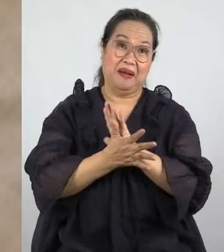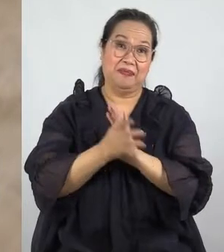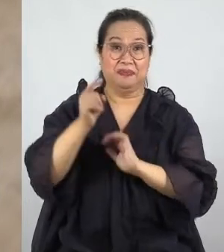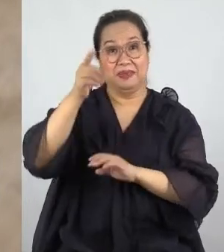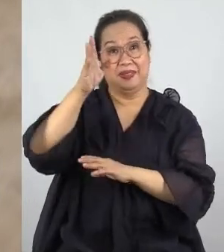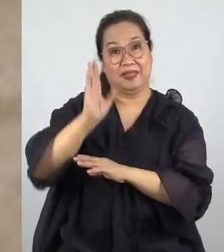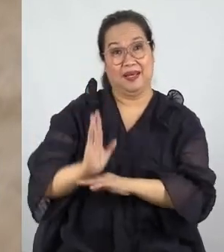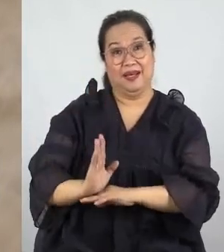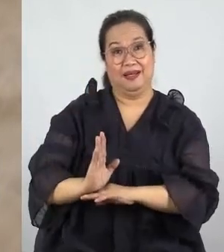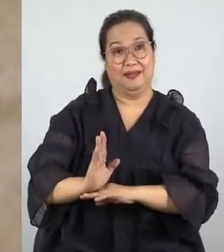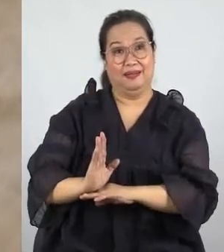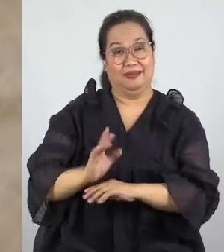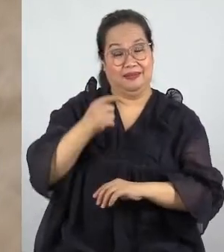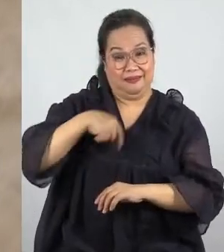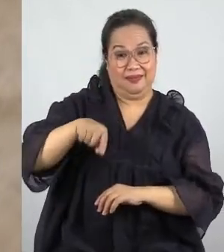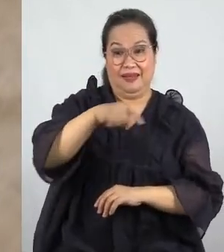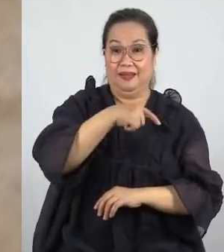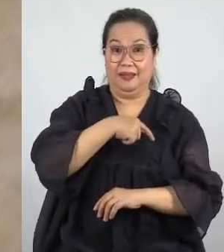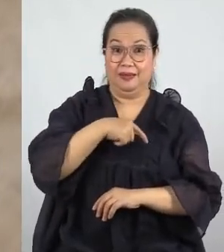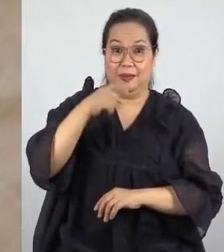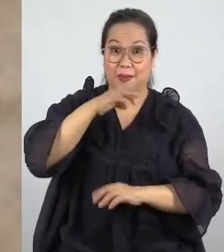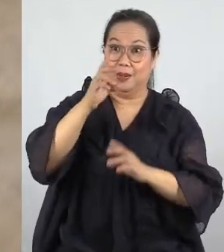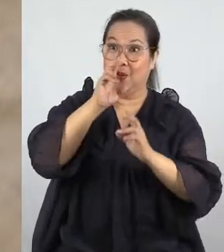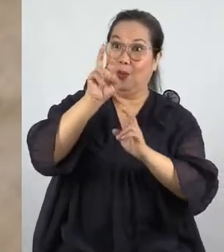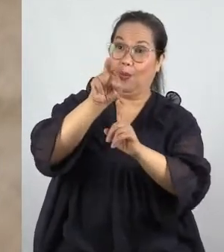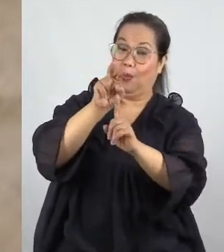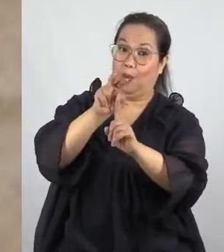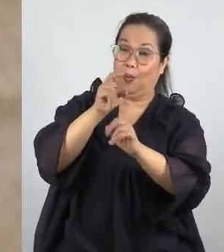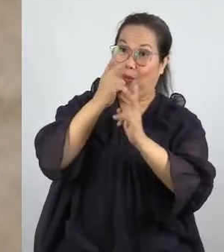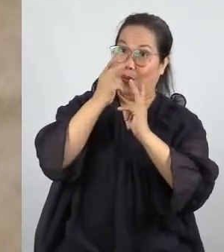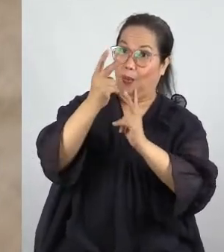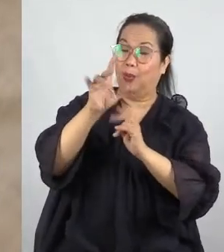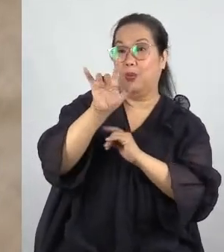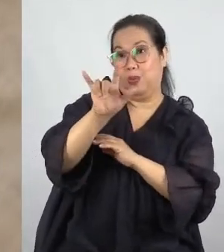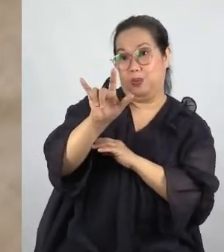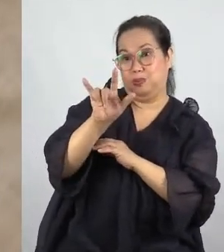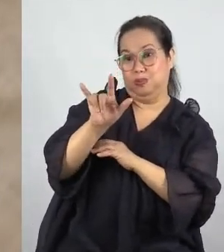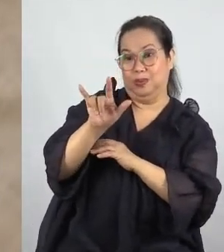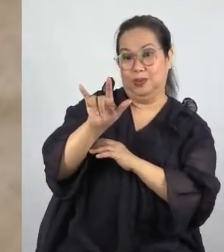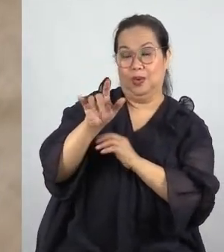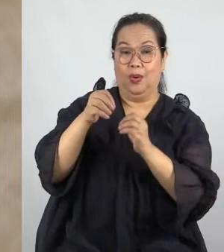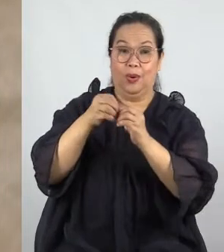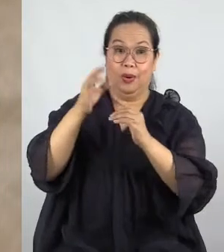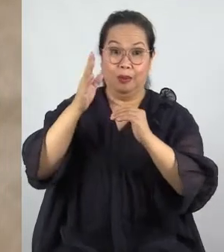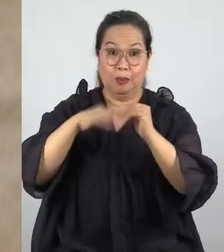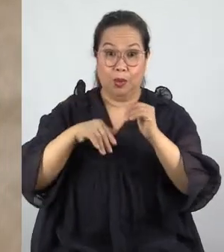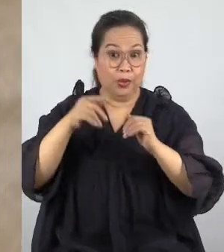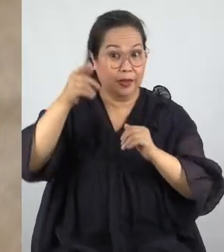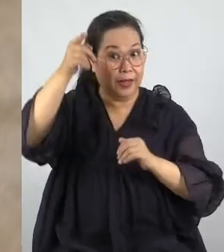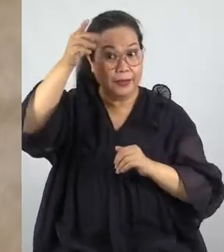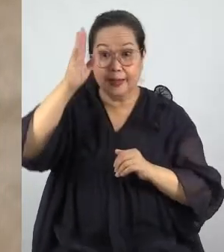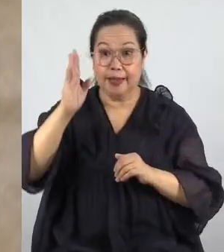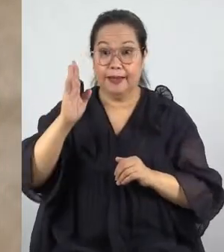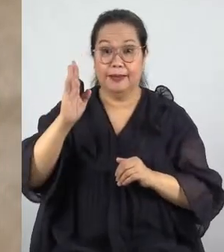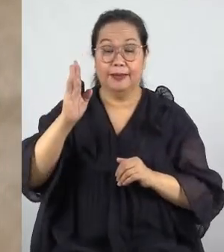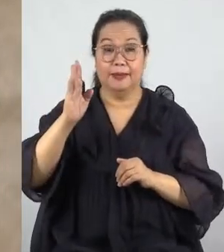atin. Sapagkat sila ang nakikita natin, sila ang iniibig natin na mas higit pa sa ating Panginoong